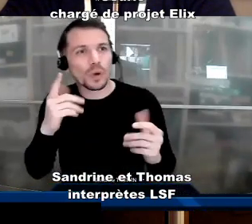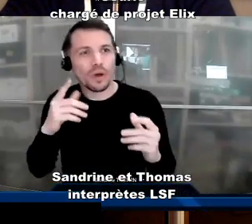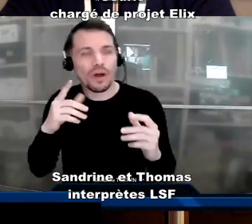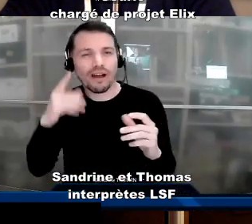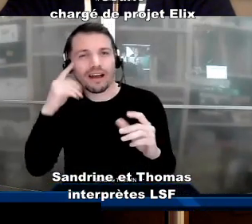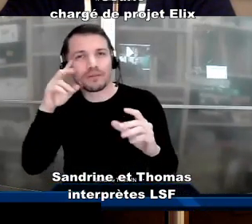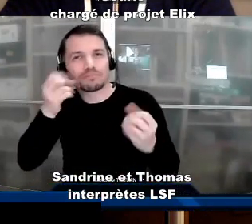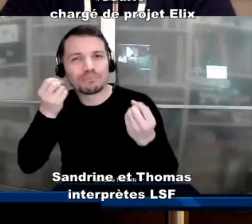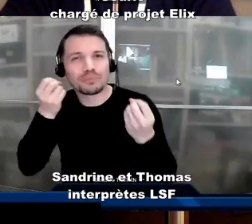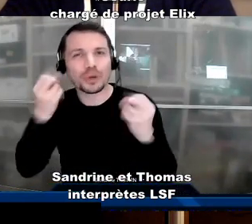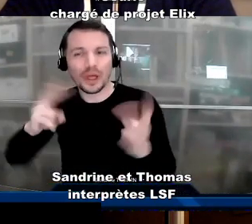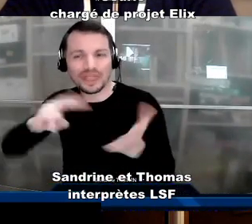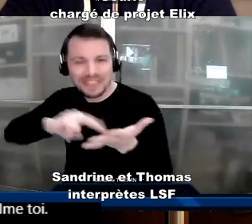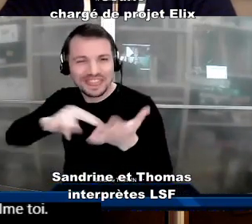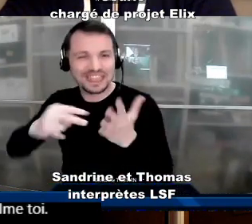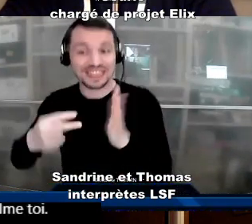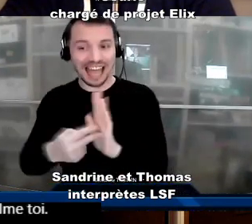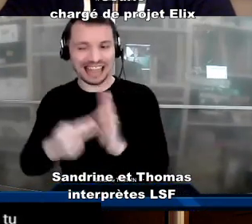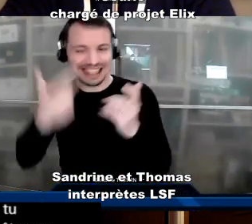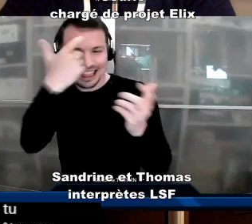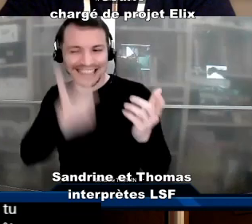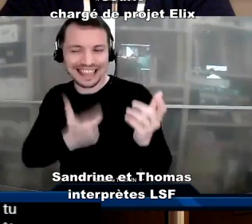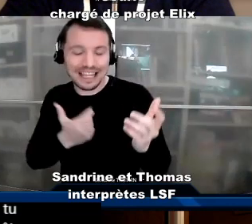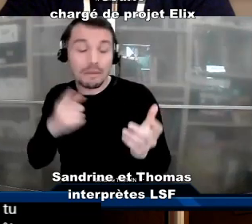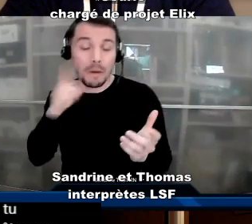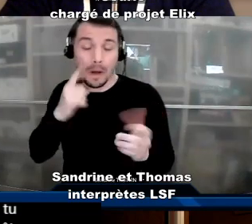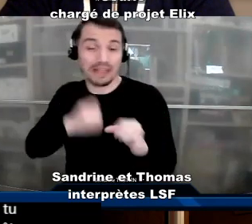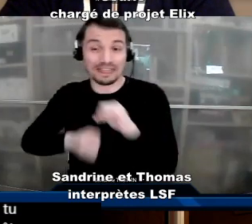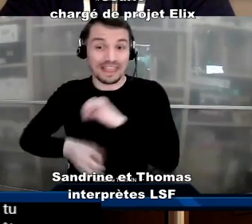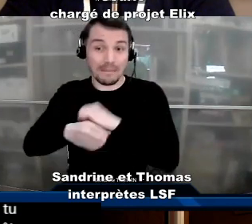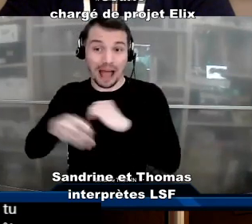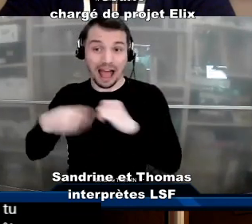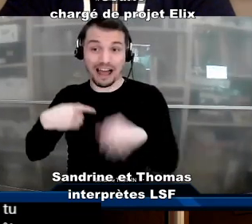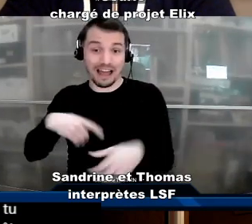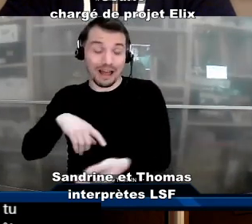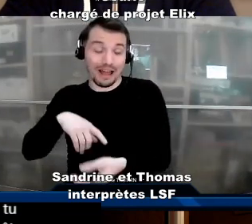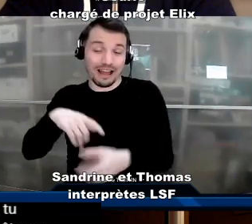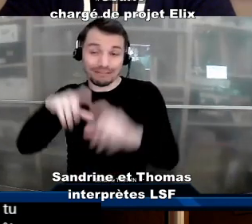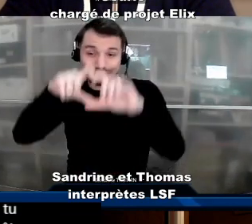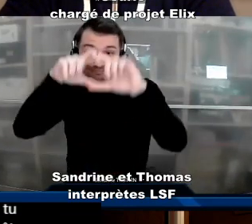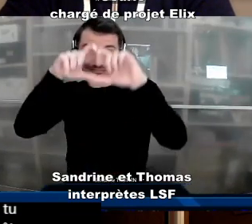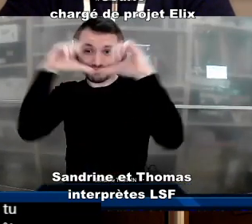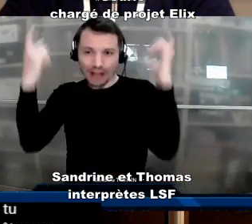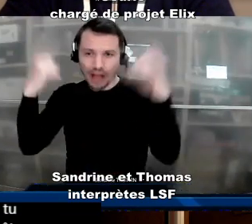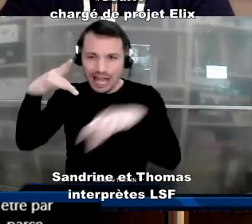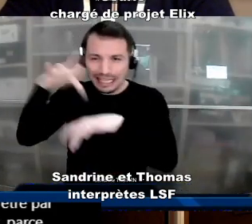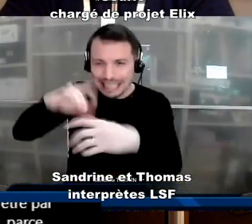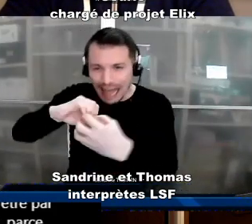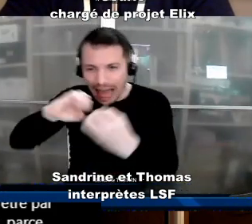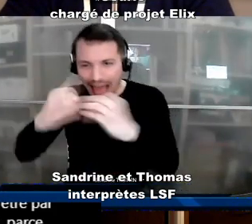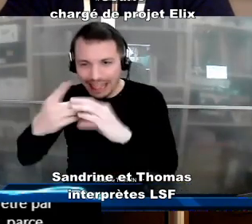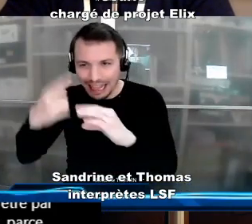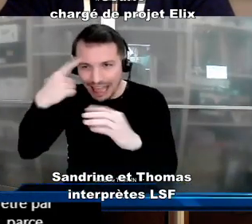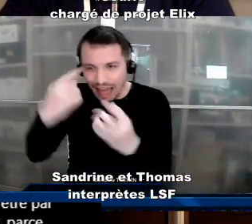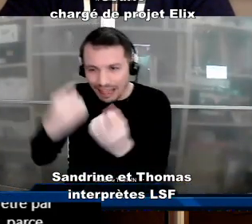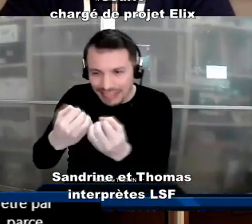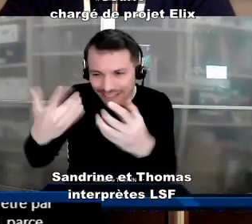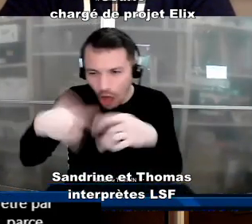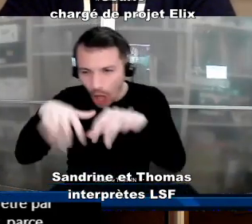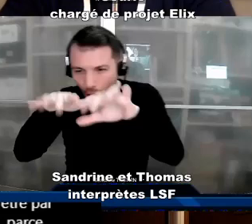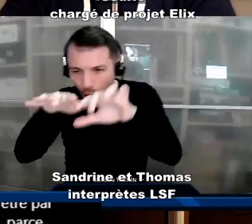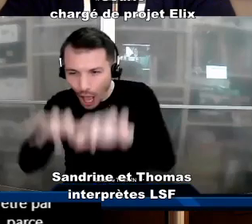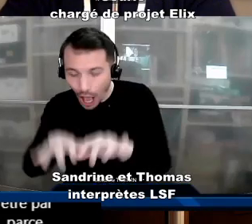fait de d'Elix, parce qu'en fait, mon métier à la base, moi, c'est construire des sites internet, de construire des applications mobiles.